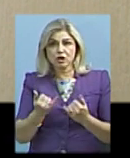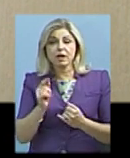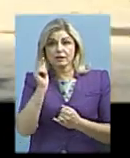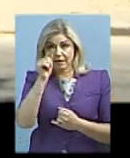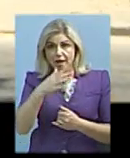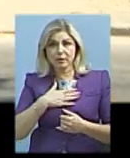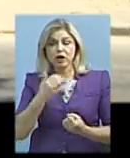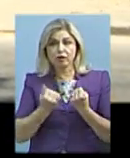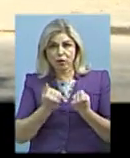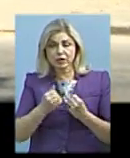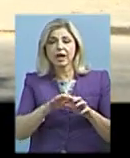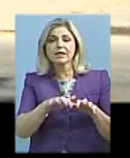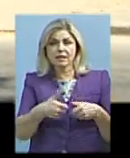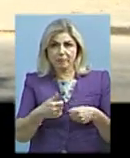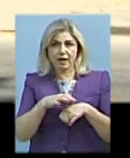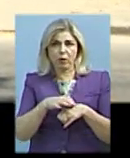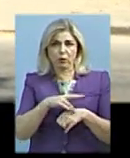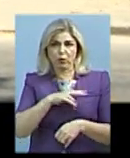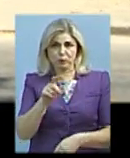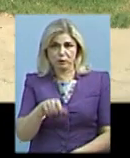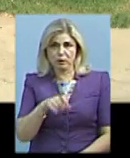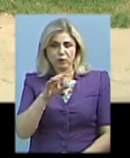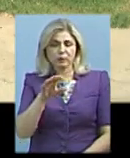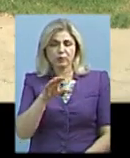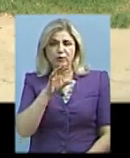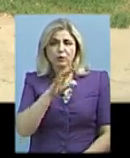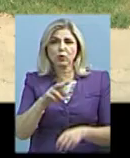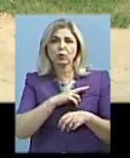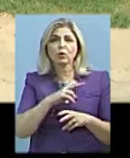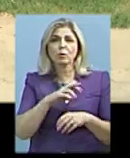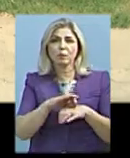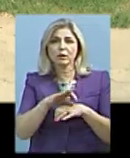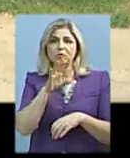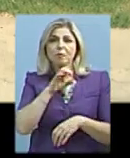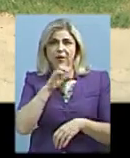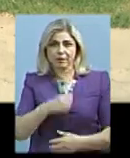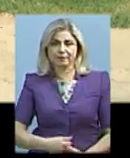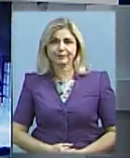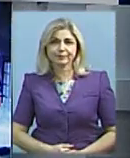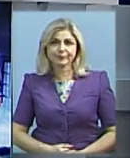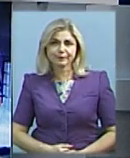його. Вікторія Чернявська, Світлана Кльосова, Олександр Пан, телевізійні новини Миколаївщини.